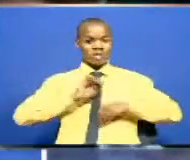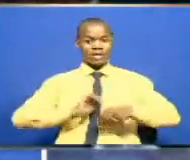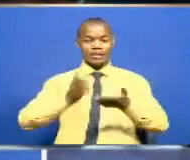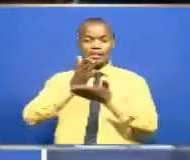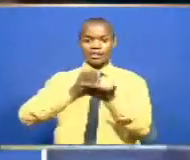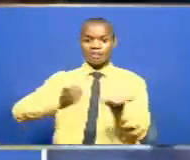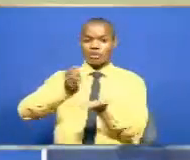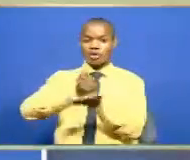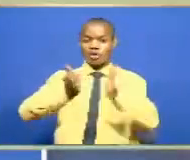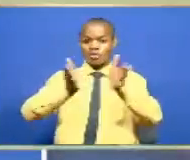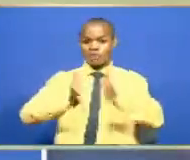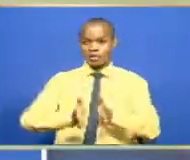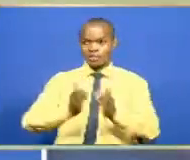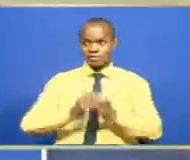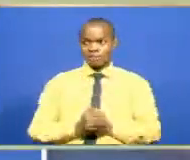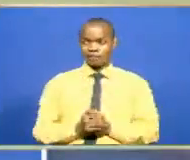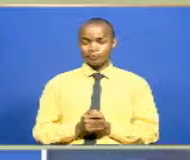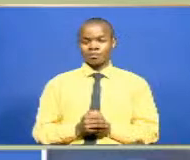maafisa wa idara hiyo.